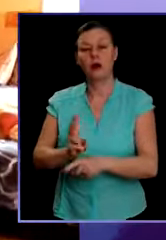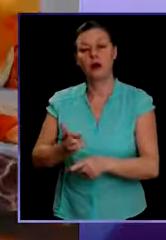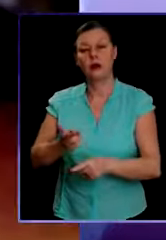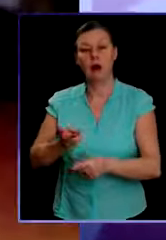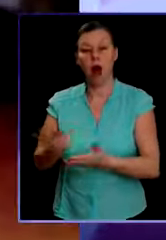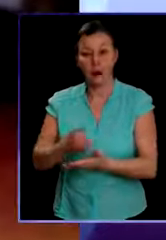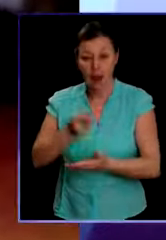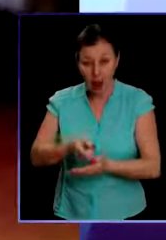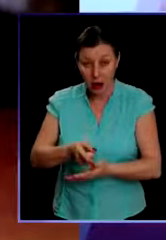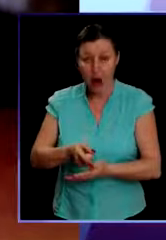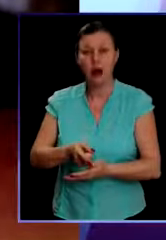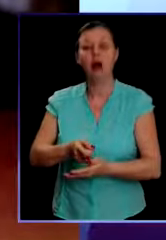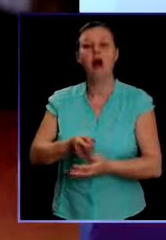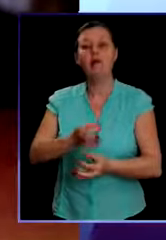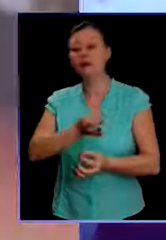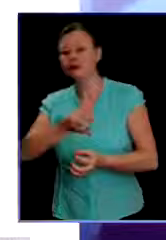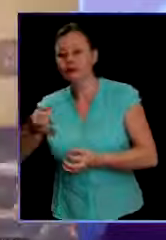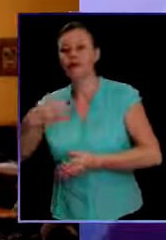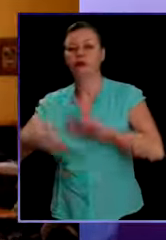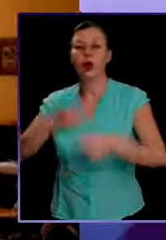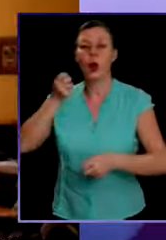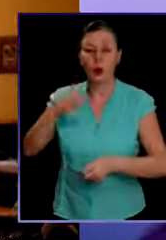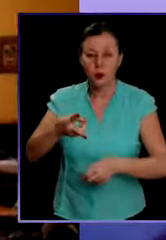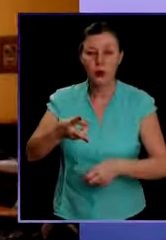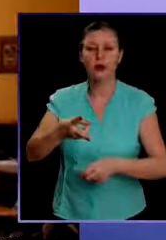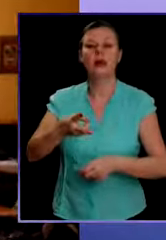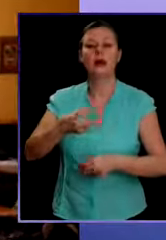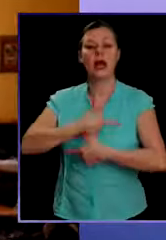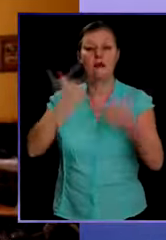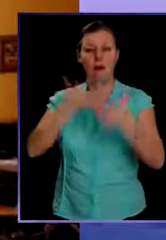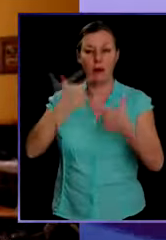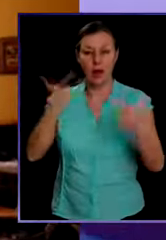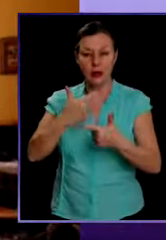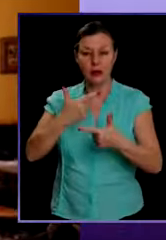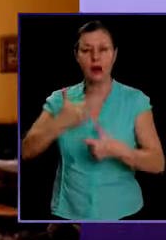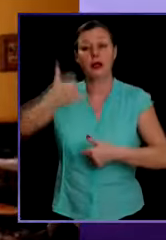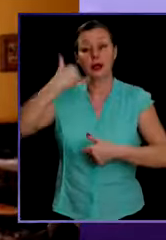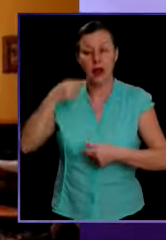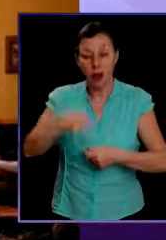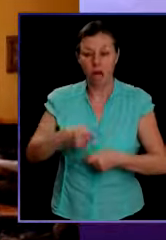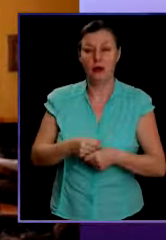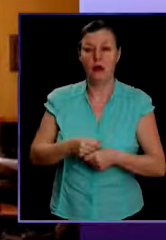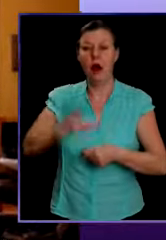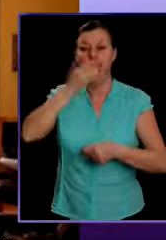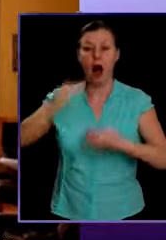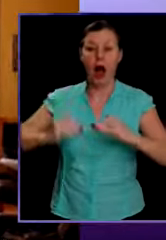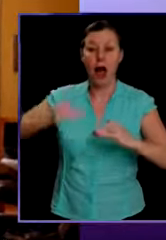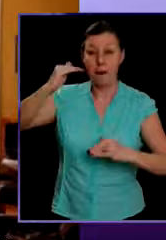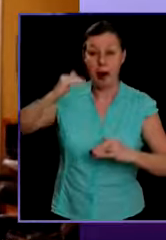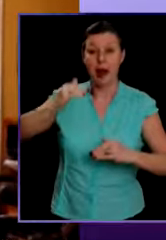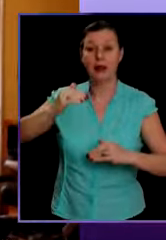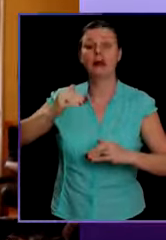az okostelefonjára. Ha kapunk egy értesítést a rendszertől például, hogy meredeken esik a cukra, akkor még